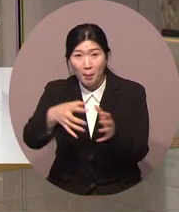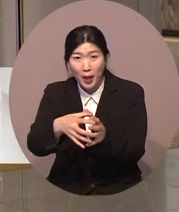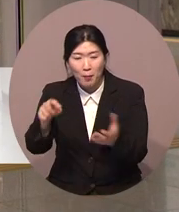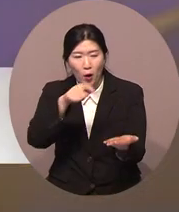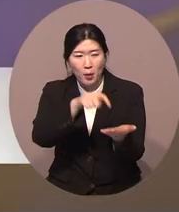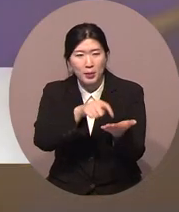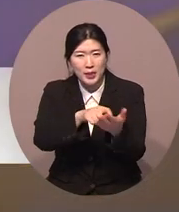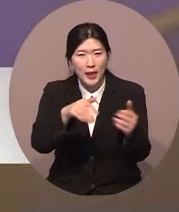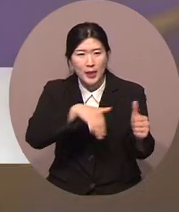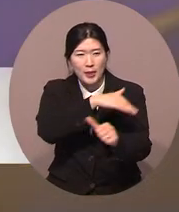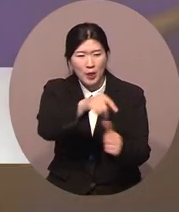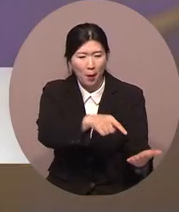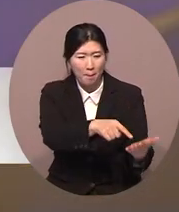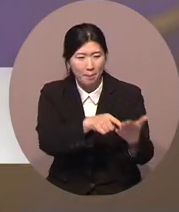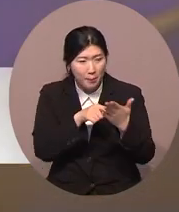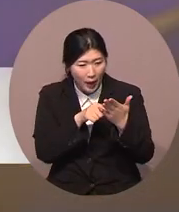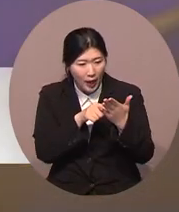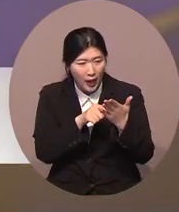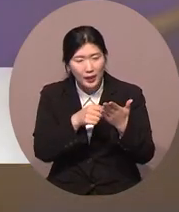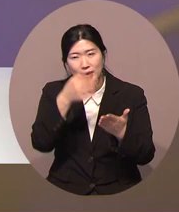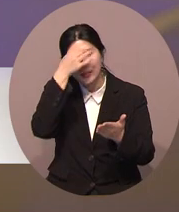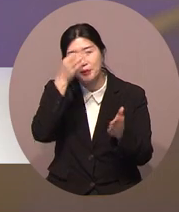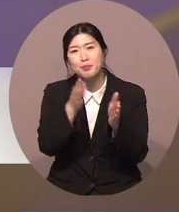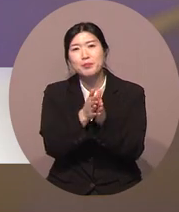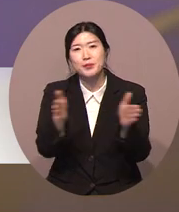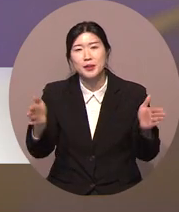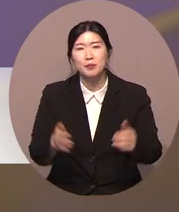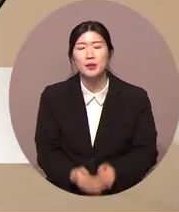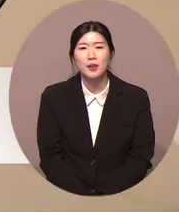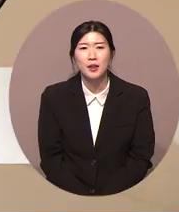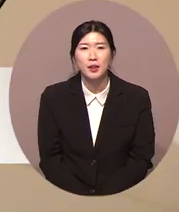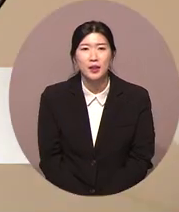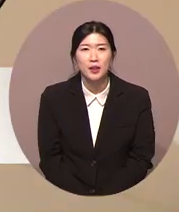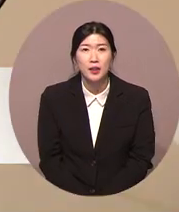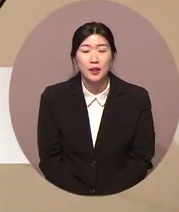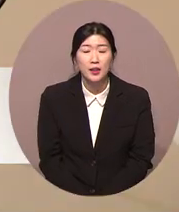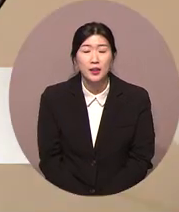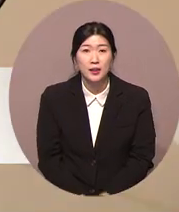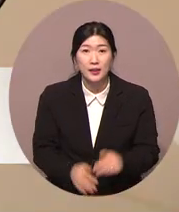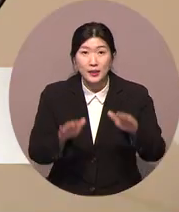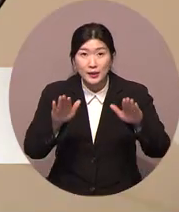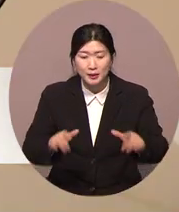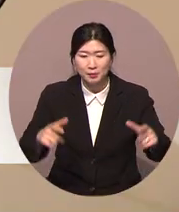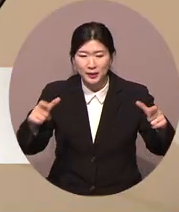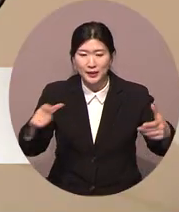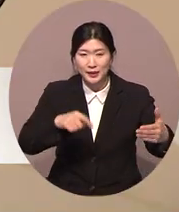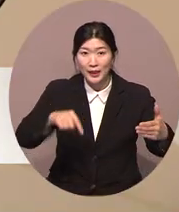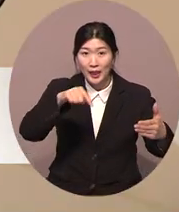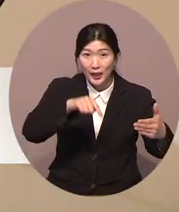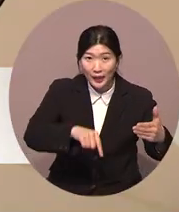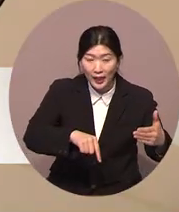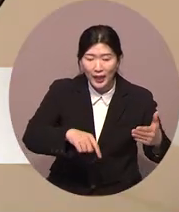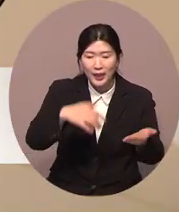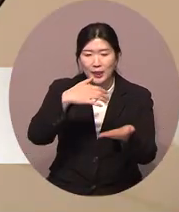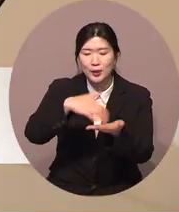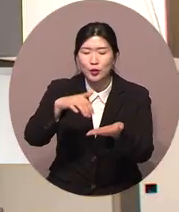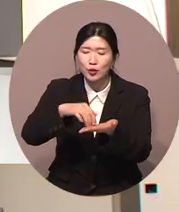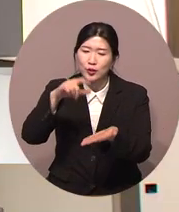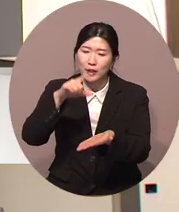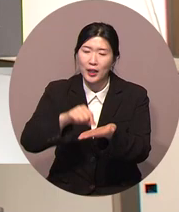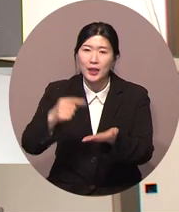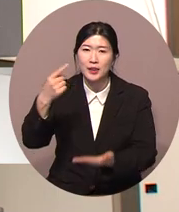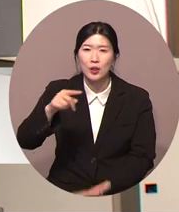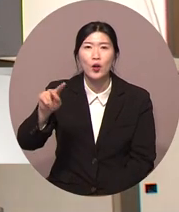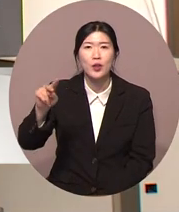확인하는 지능형 선별 관제 시스템을 도입합니다시는 현재 전체 CCTV 38% 1200여